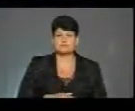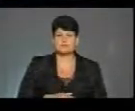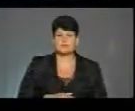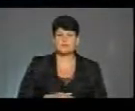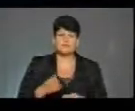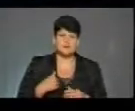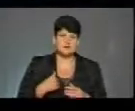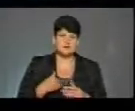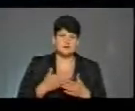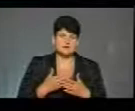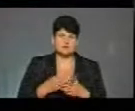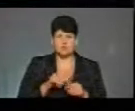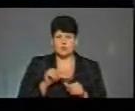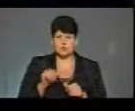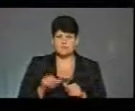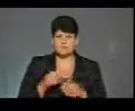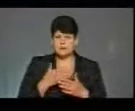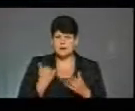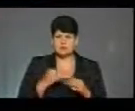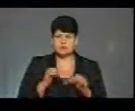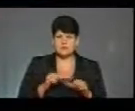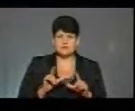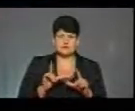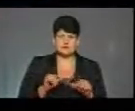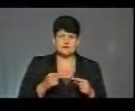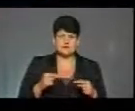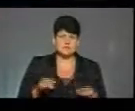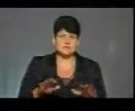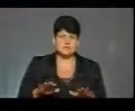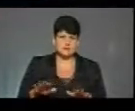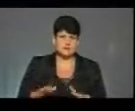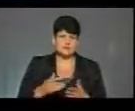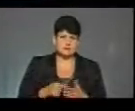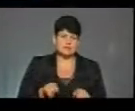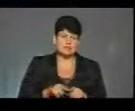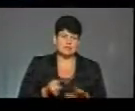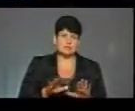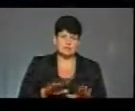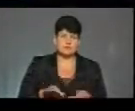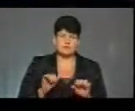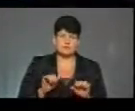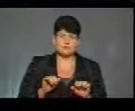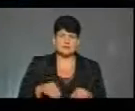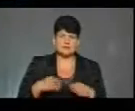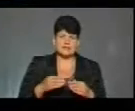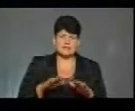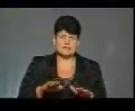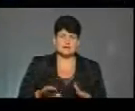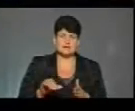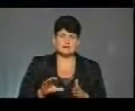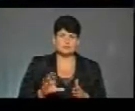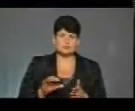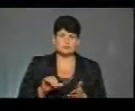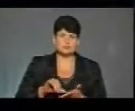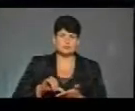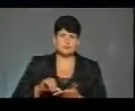немає можливості побувати в таких місцях. А от така можливість дає дітям побувати в різних